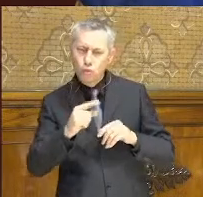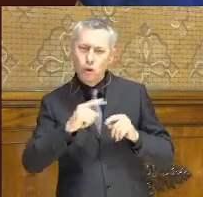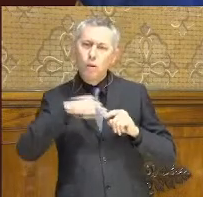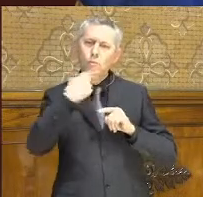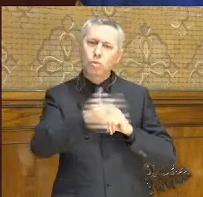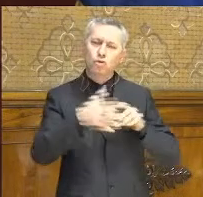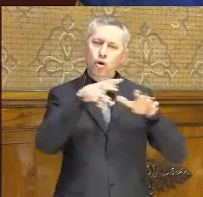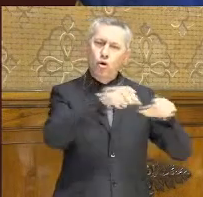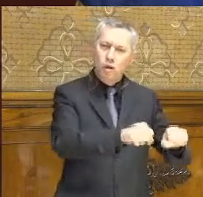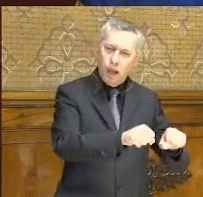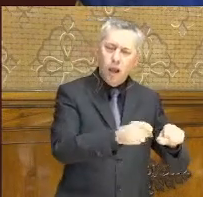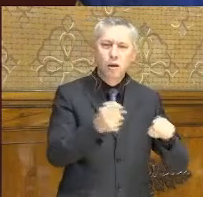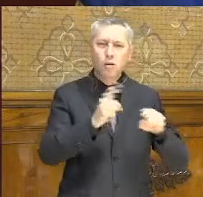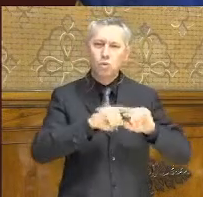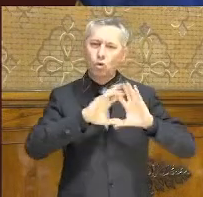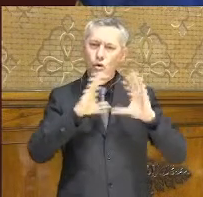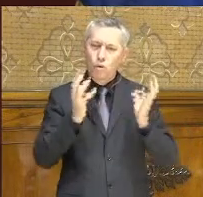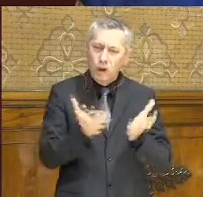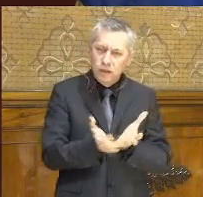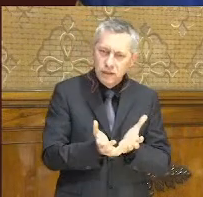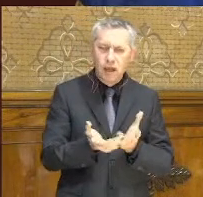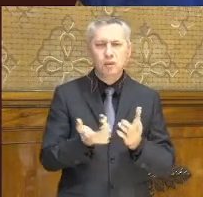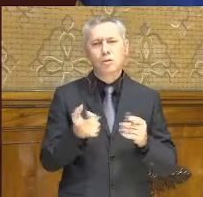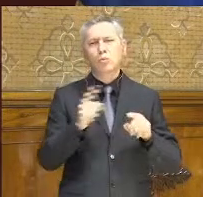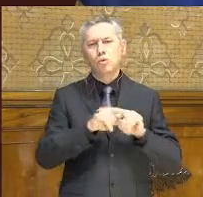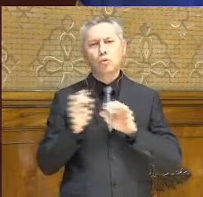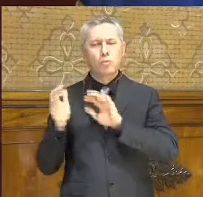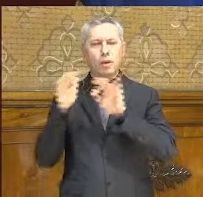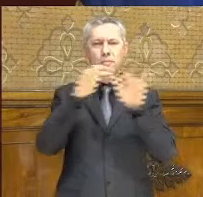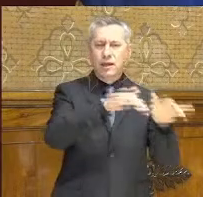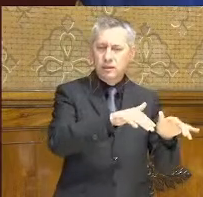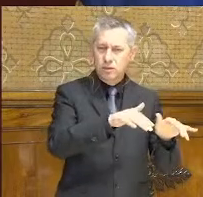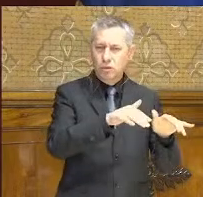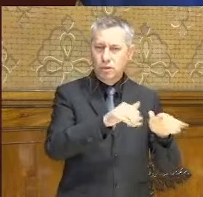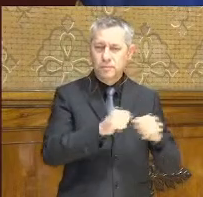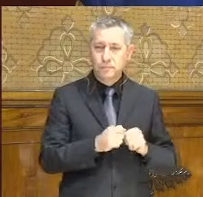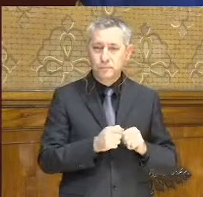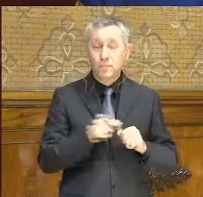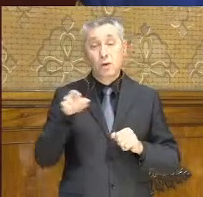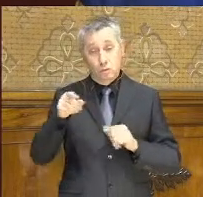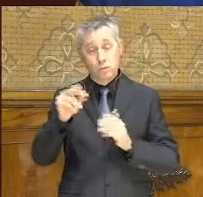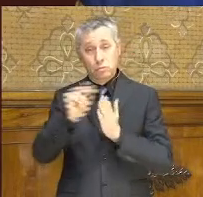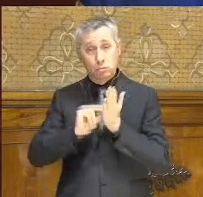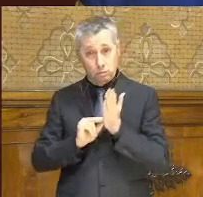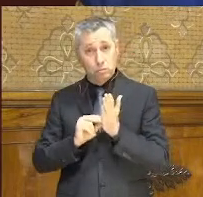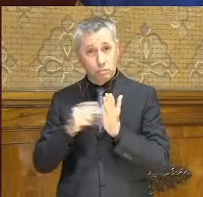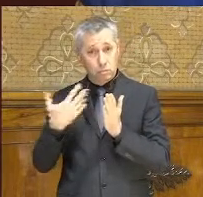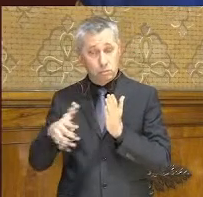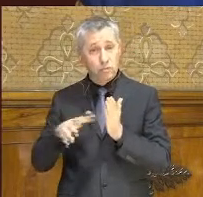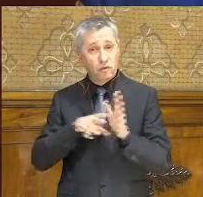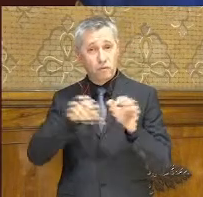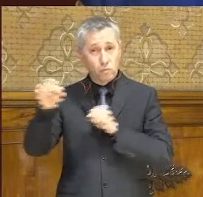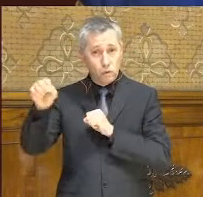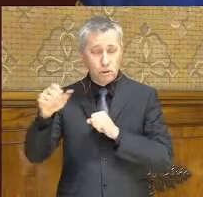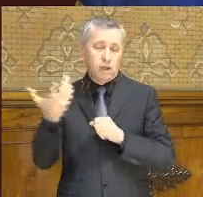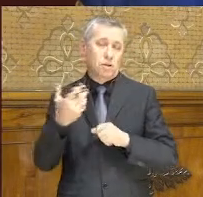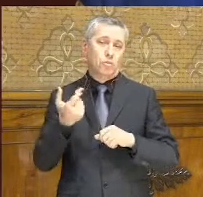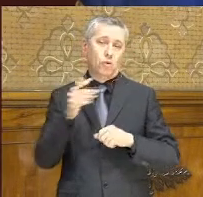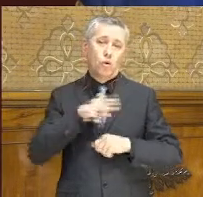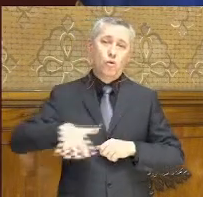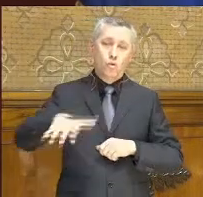post-coloniali, globalizzate e delle migrazioni. È autore di opere famose quali I luoghi della